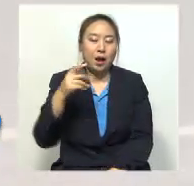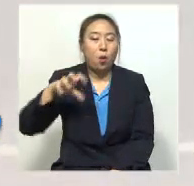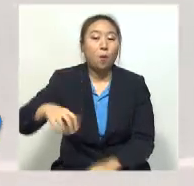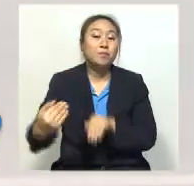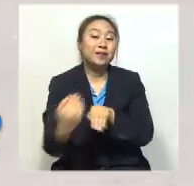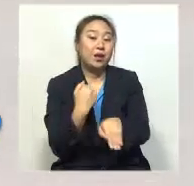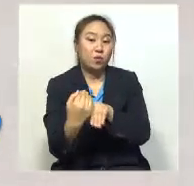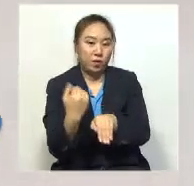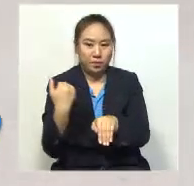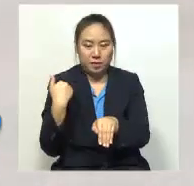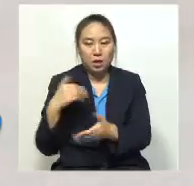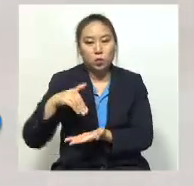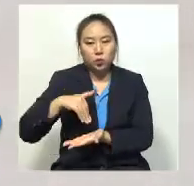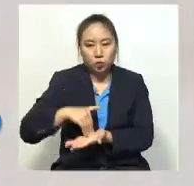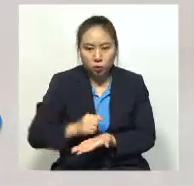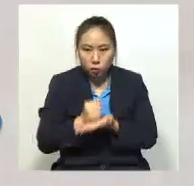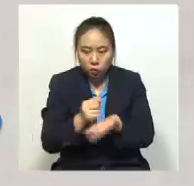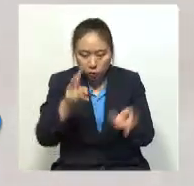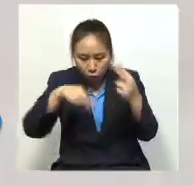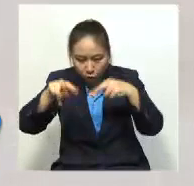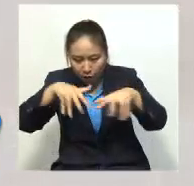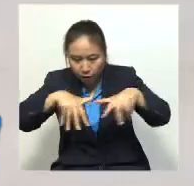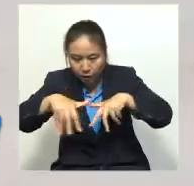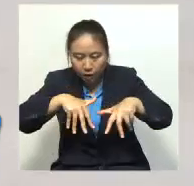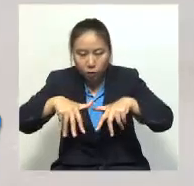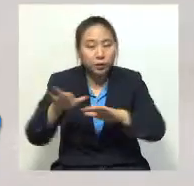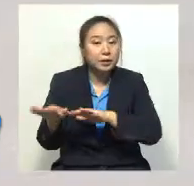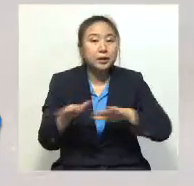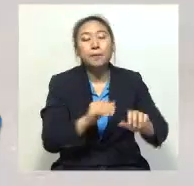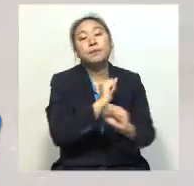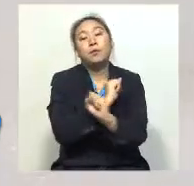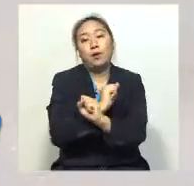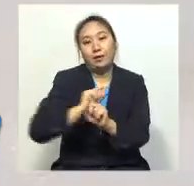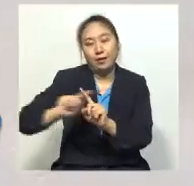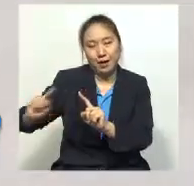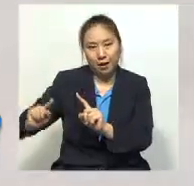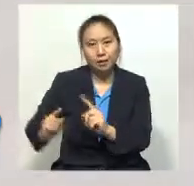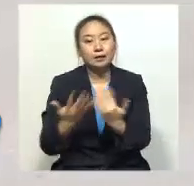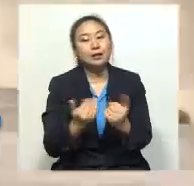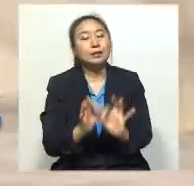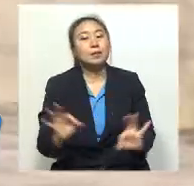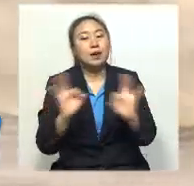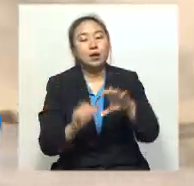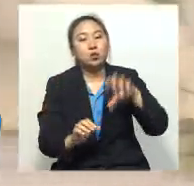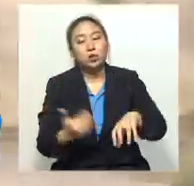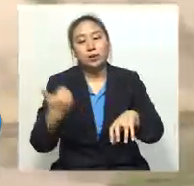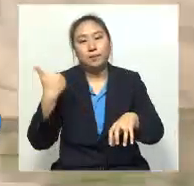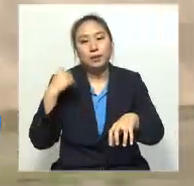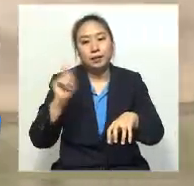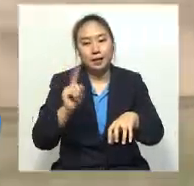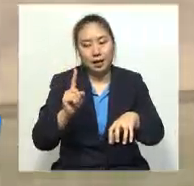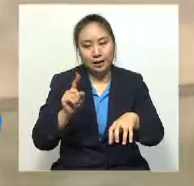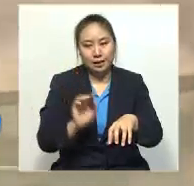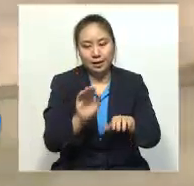ก็มีการจัดตั้งศูนย์อำนวยความสะดวกและช่วยเหลือประชาชนเพื่อเตรียมพร้อมรับสถานการณ์จุดหลักๆที่มีอยู่เนี่ยก็จะบริเวณทางล